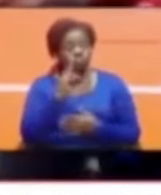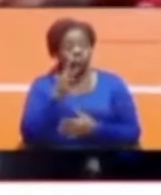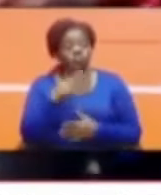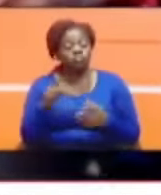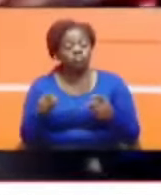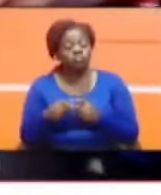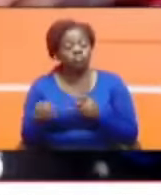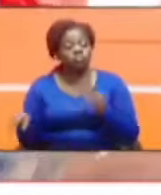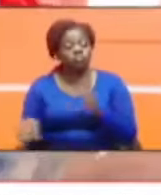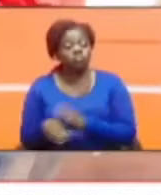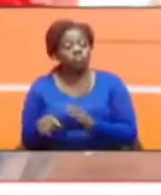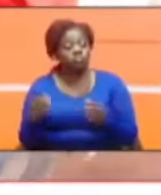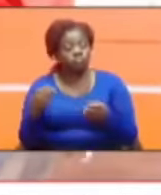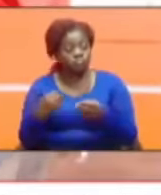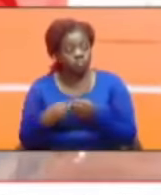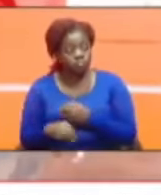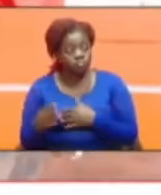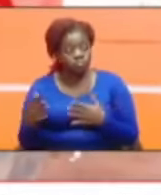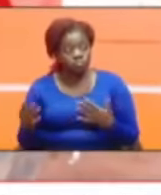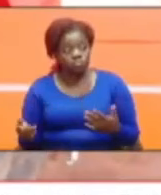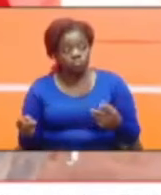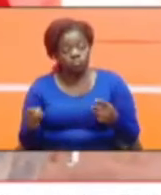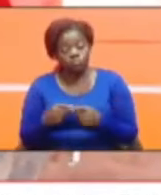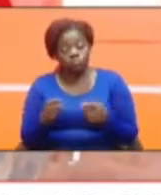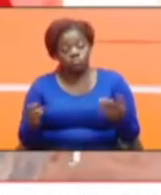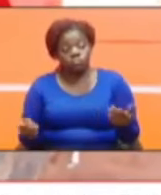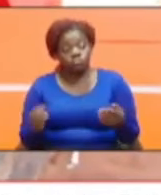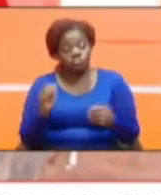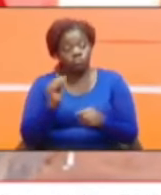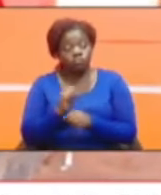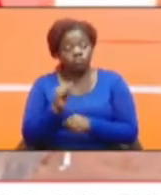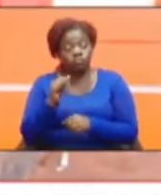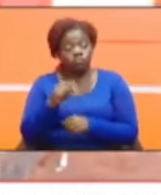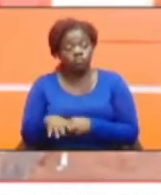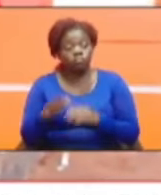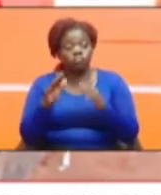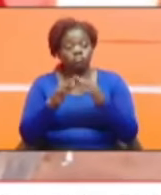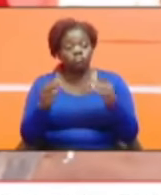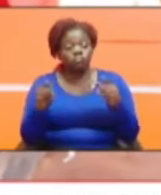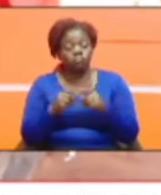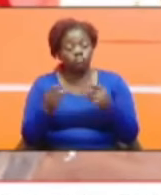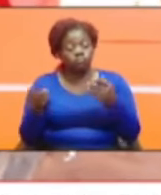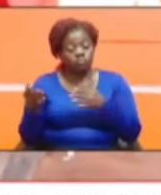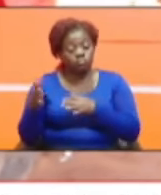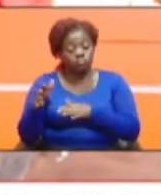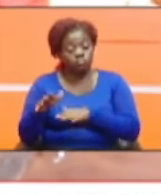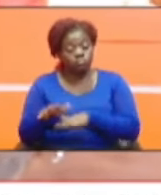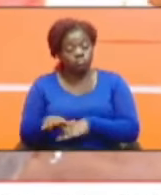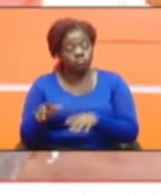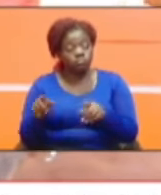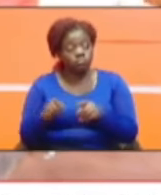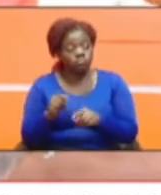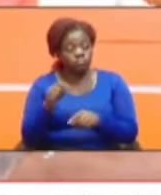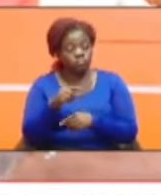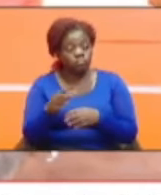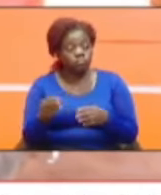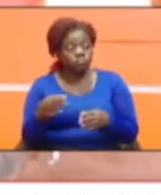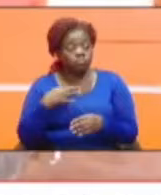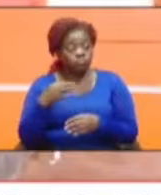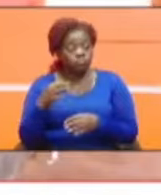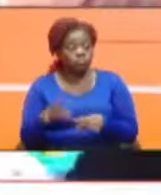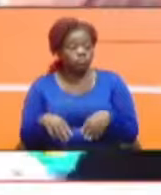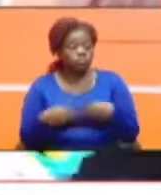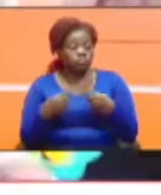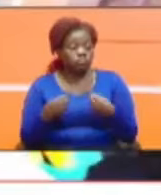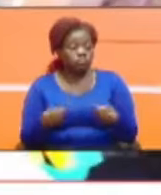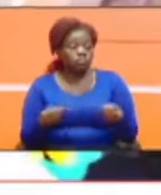ayagala na wango be watundewo ono era yekokola bolo okumugaana okugenda ewaabwe ne wabafiiriddwa nti nga n'olubugo luyaweebwanga lubuga